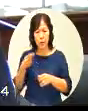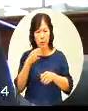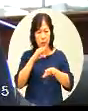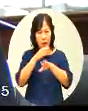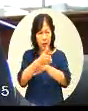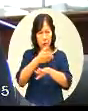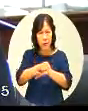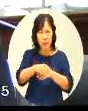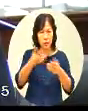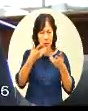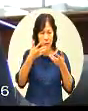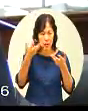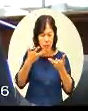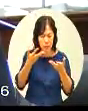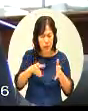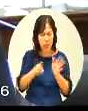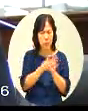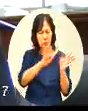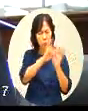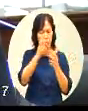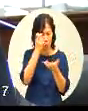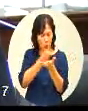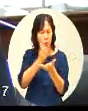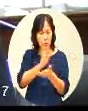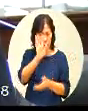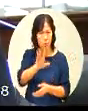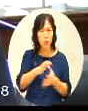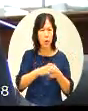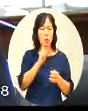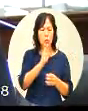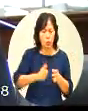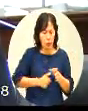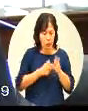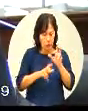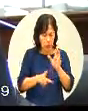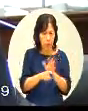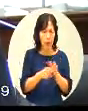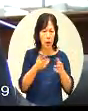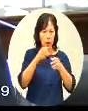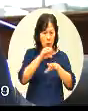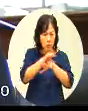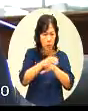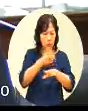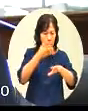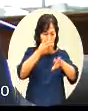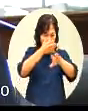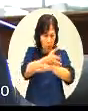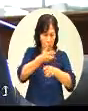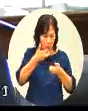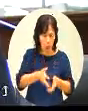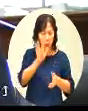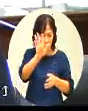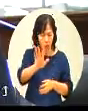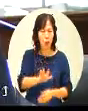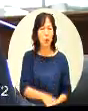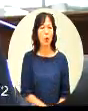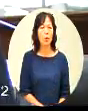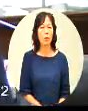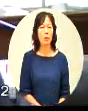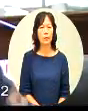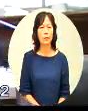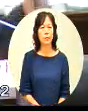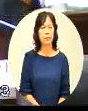的状况哦非常的严重。那也坦白讲说，车子有超重超速的行为啦。但是哦，在我